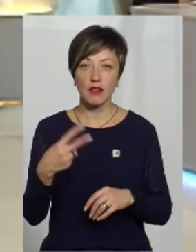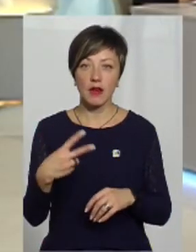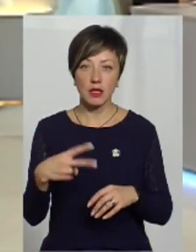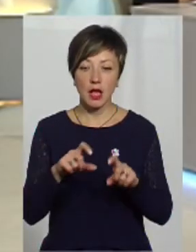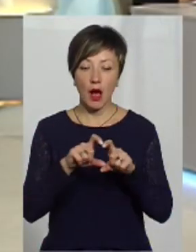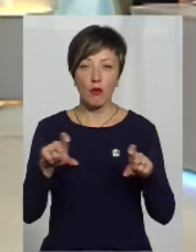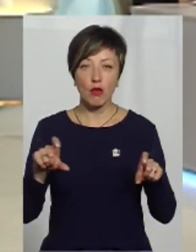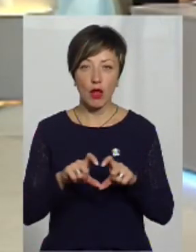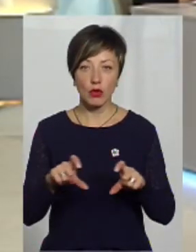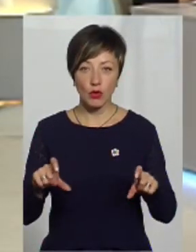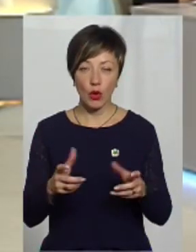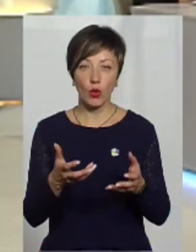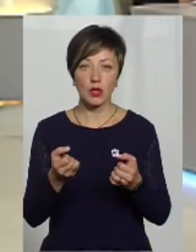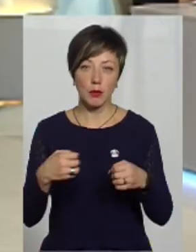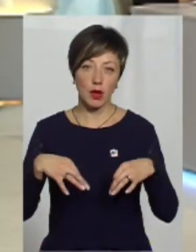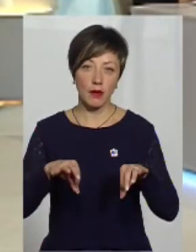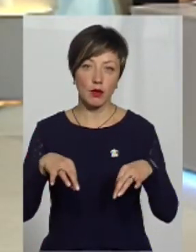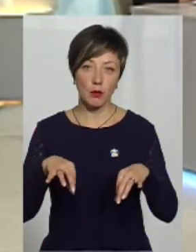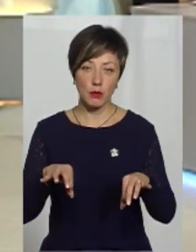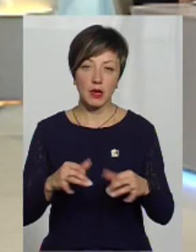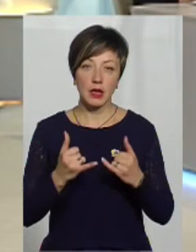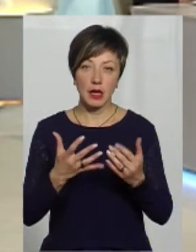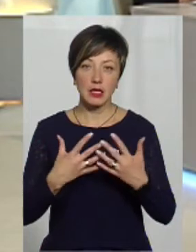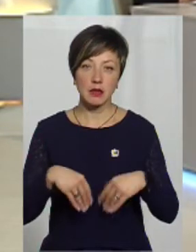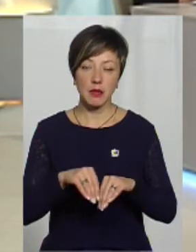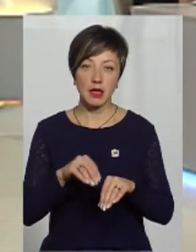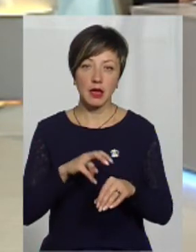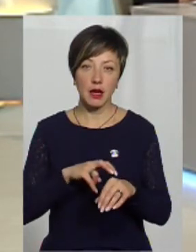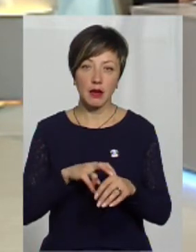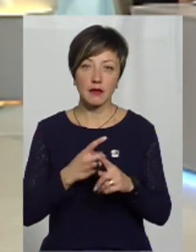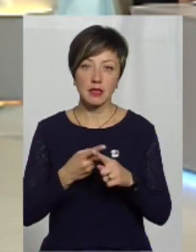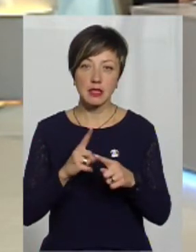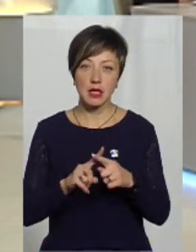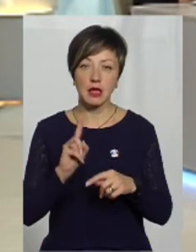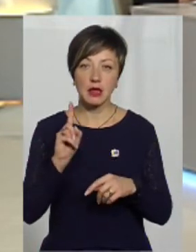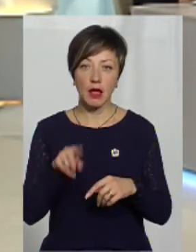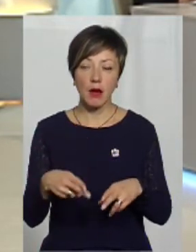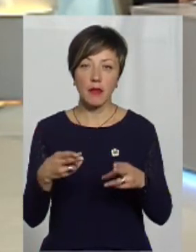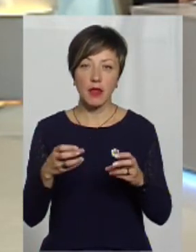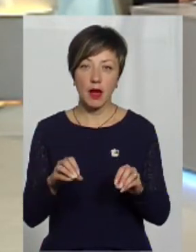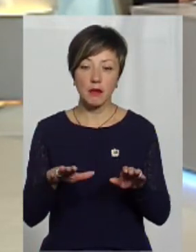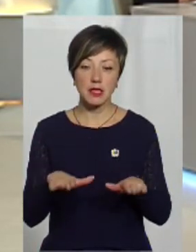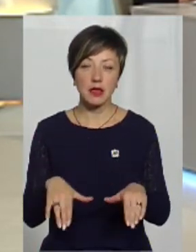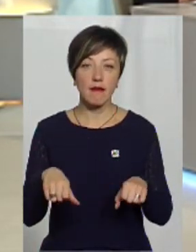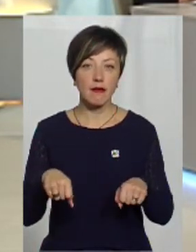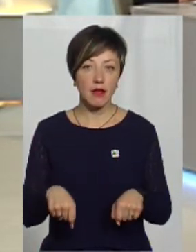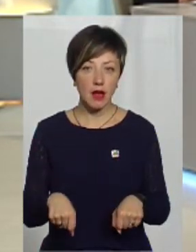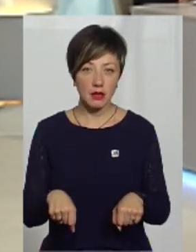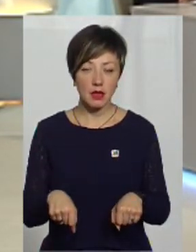20 амбулаторій теж отримають автомобілі для сімейних лікарів. Це там, де місцева